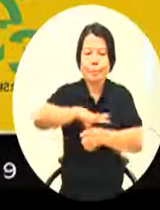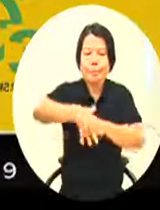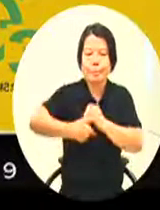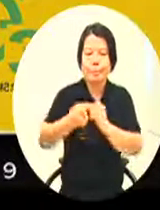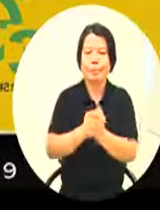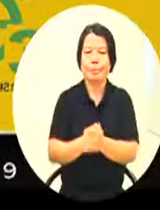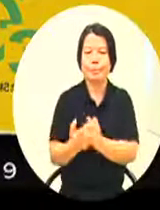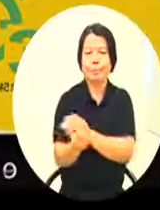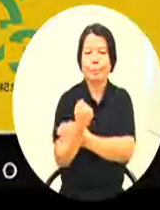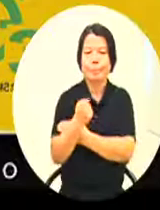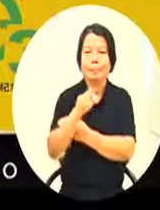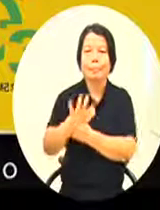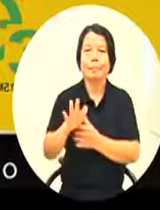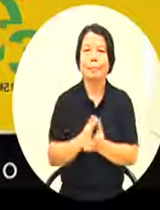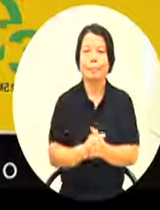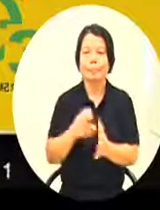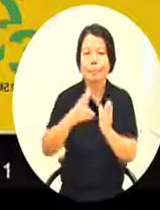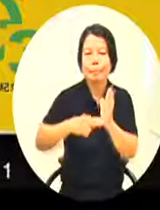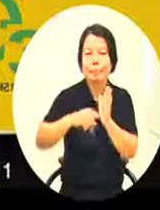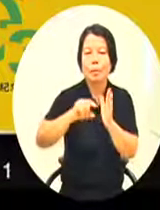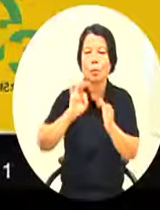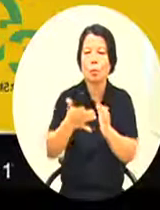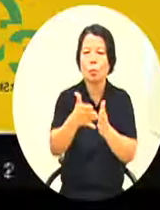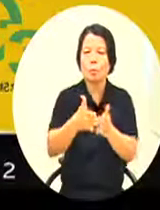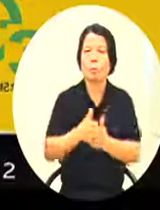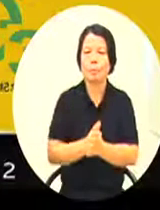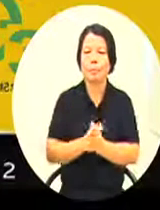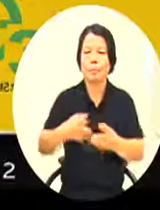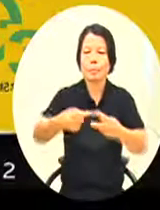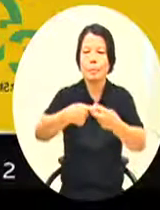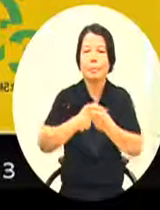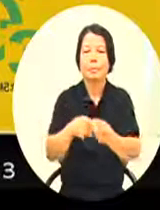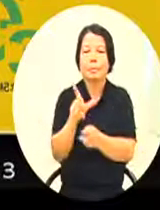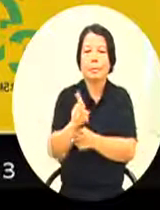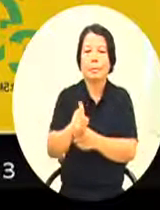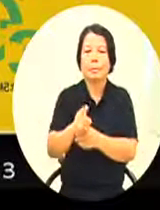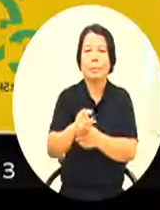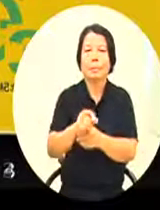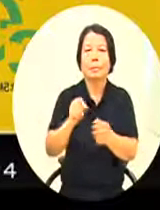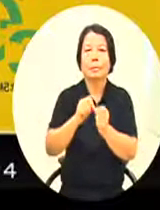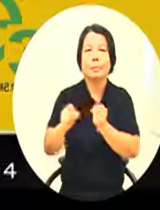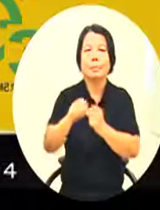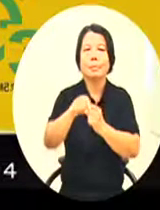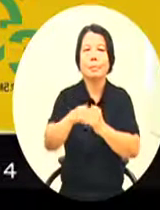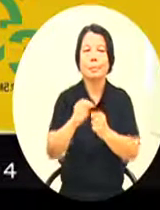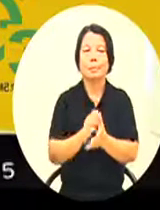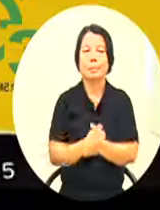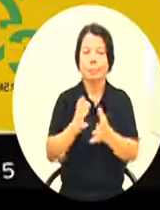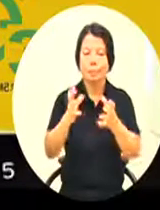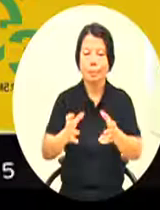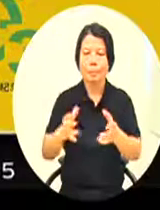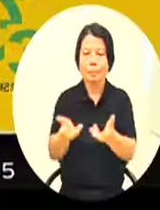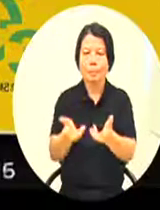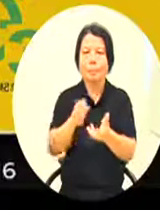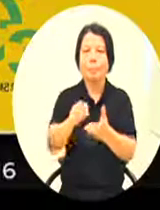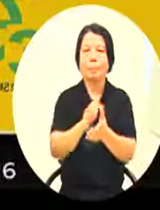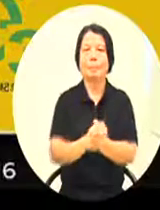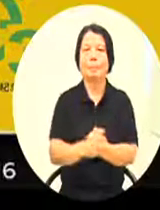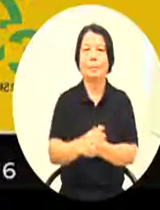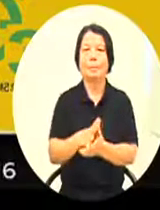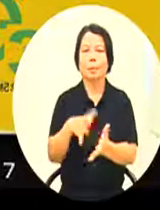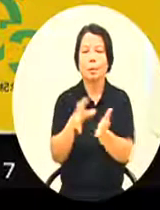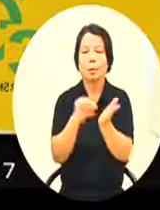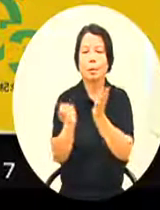去解释了为什么要新建李克勇。但是呢，我们在网络上也看到了这一篇拆穿谎言